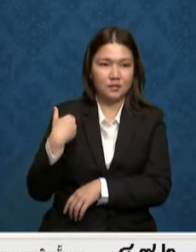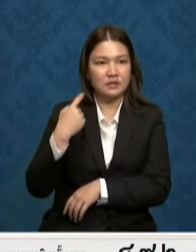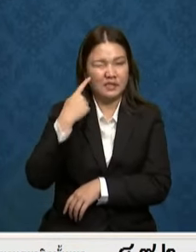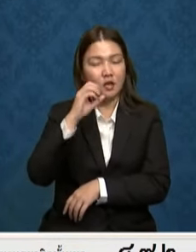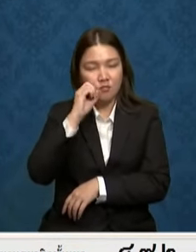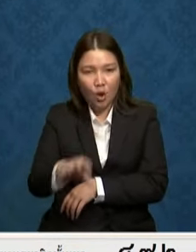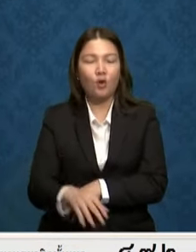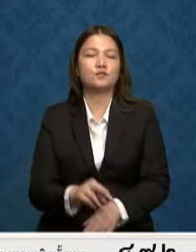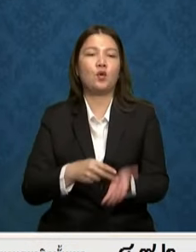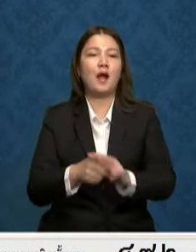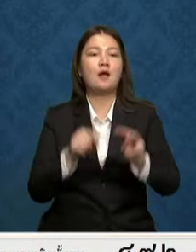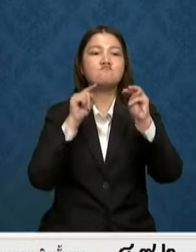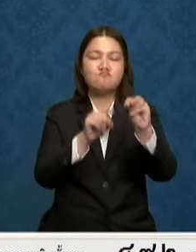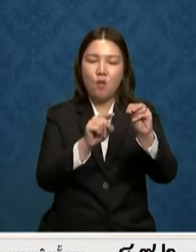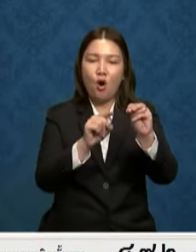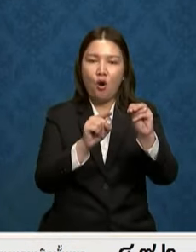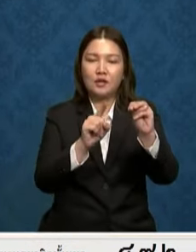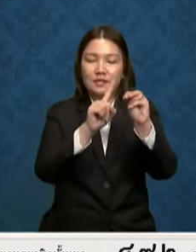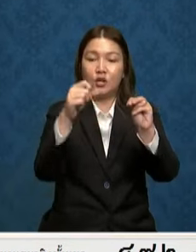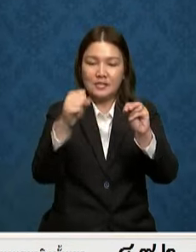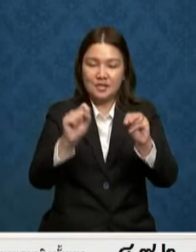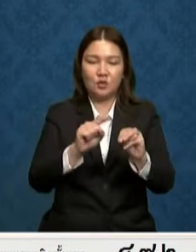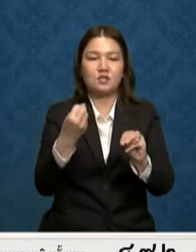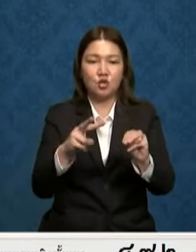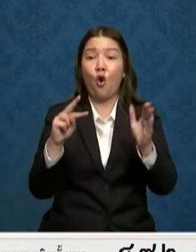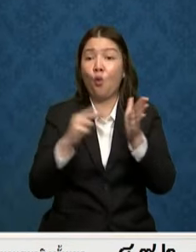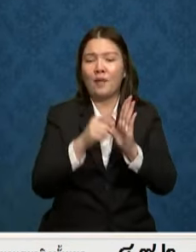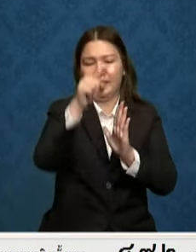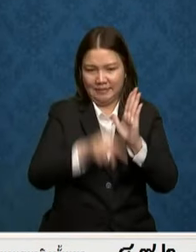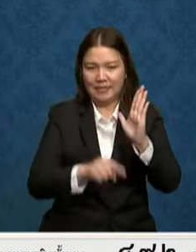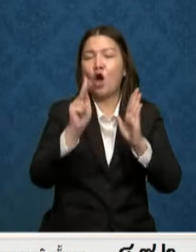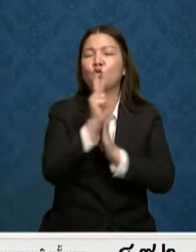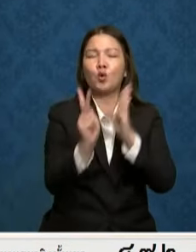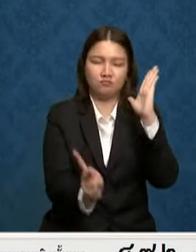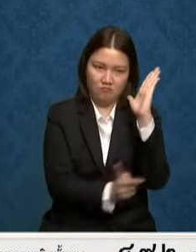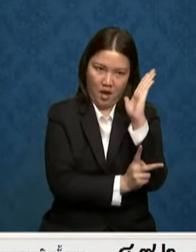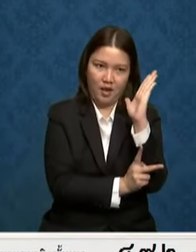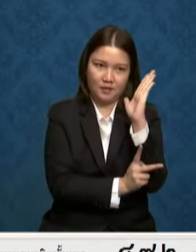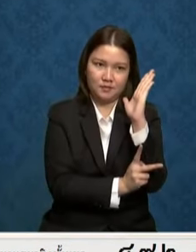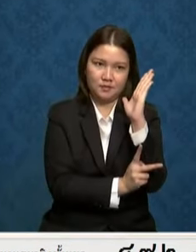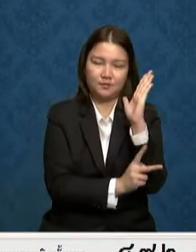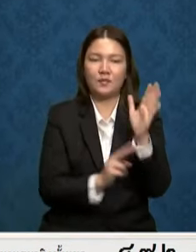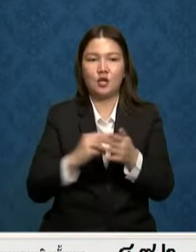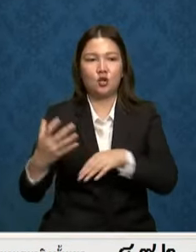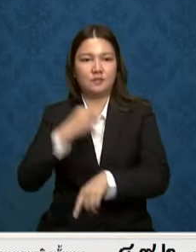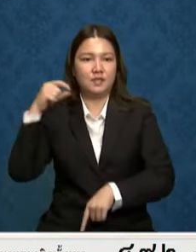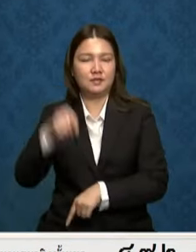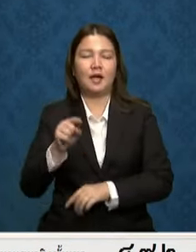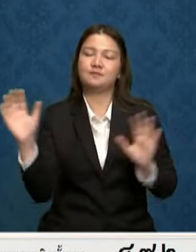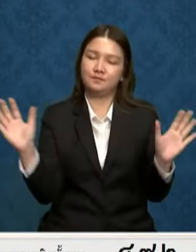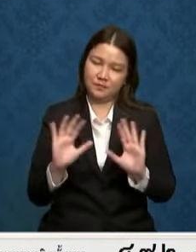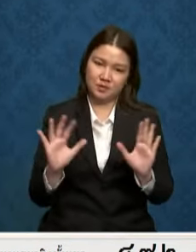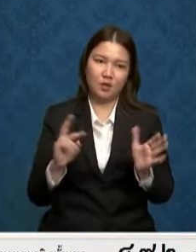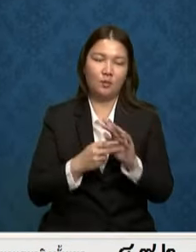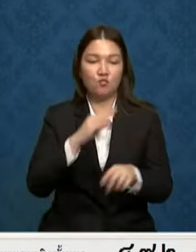หมายจริงๆไม่ใช่เครื่องมือทางการเมืองคืออะไรครับเราใช้เอ่อเราใช้ปกป้องพระมหากษัตริย์ได้เราใช้ลง